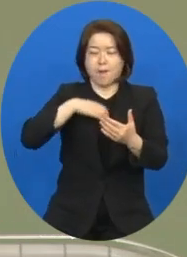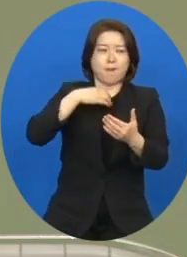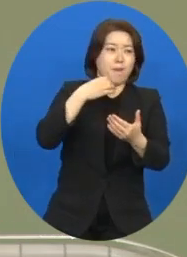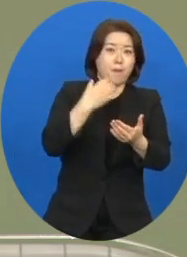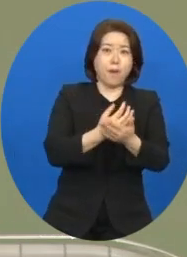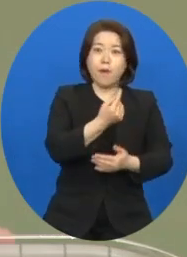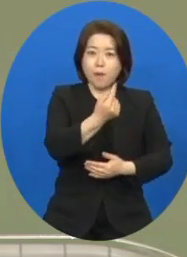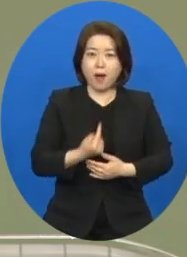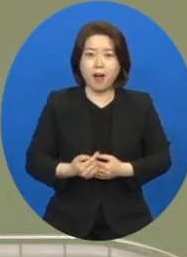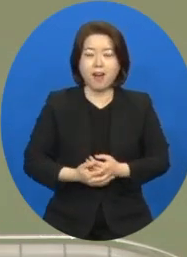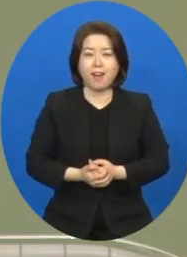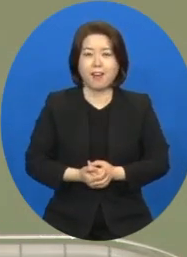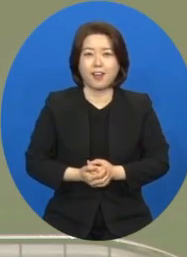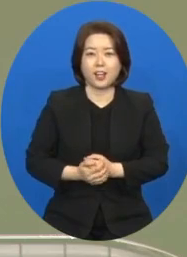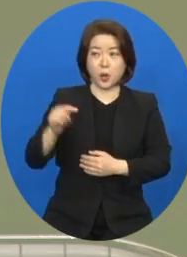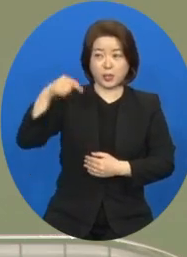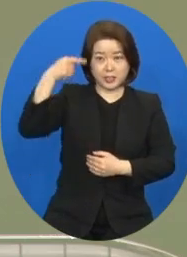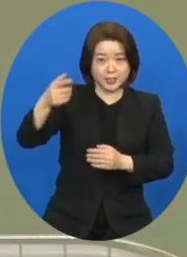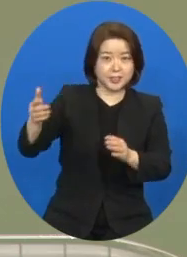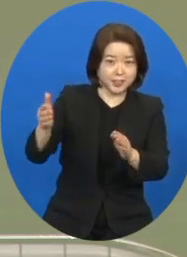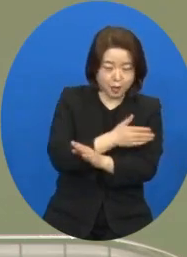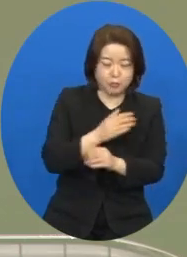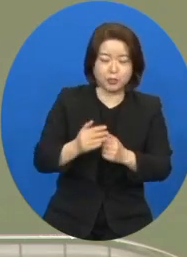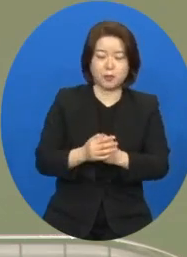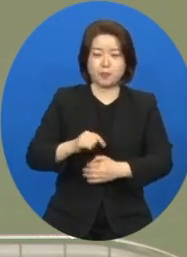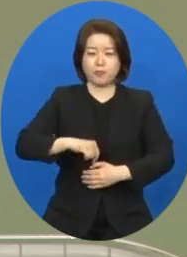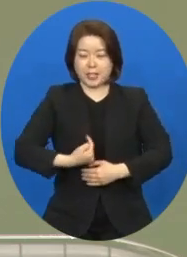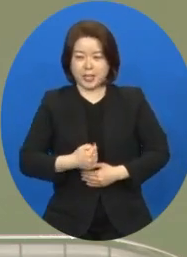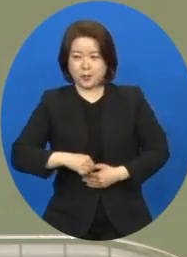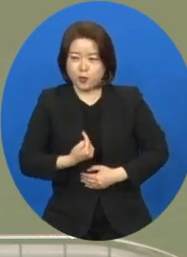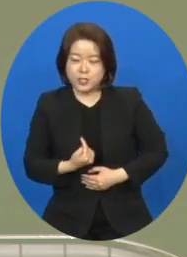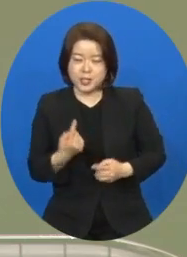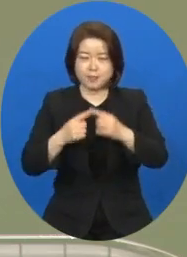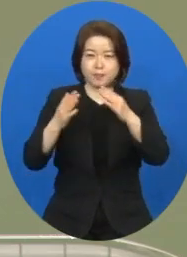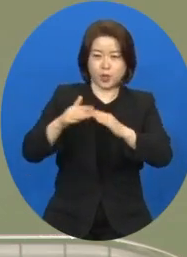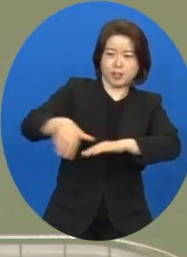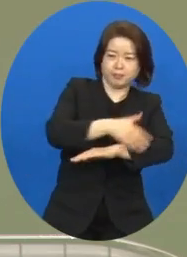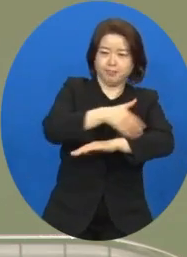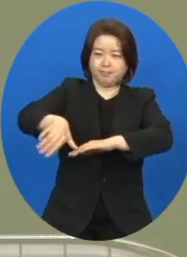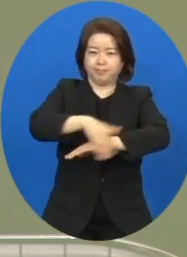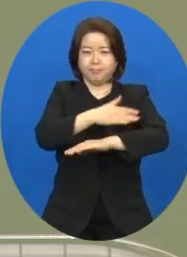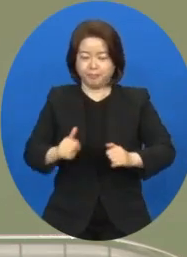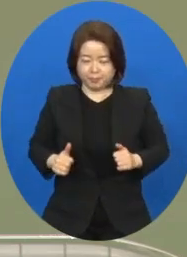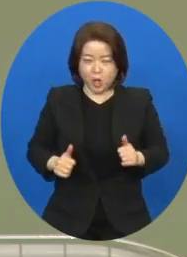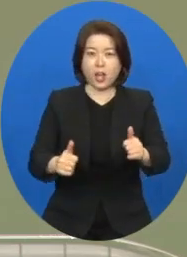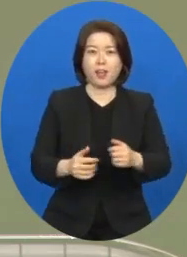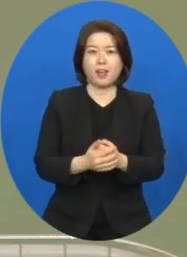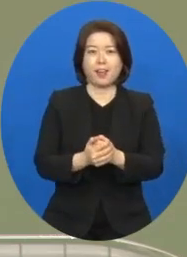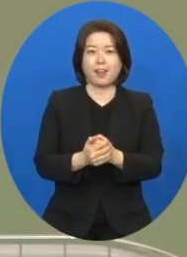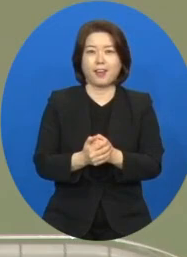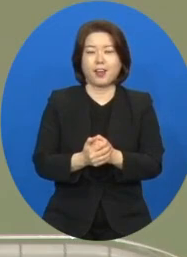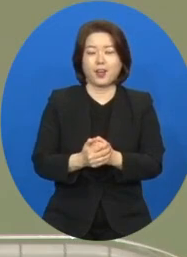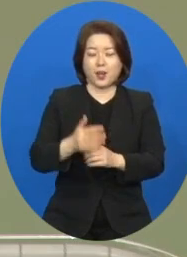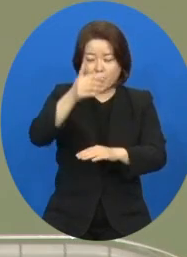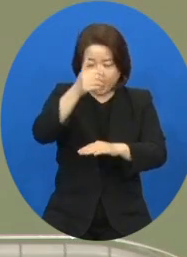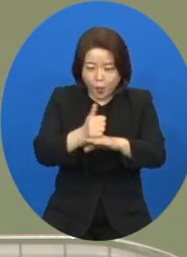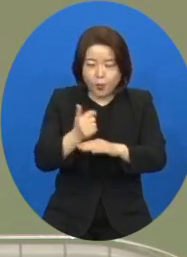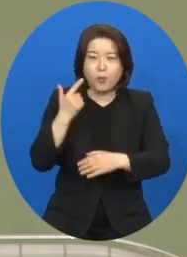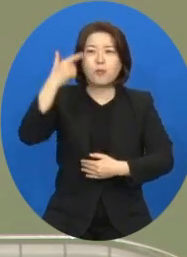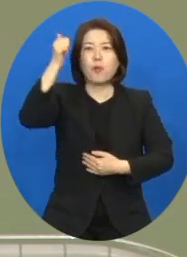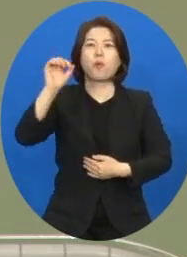오더래요. 그리고 그 다음부터 자기 혼자서 교회를 나가게 되었고 결국은 목사가 된